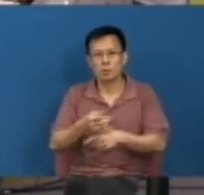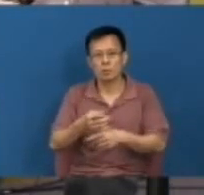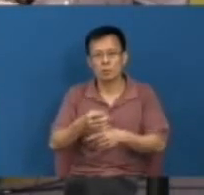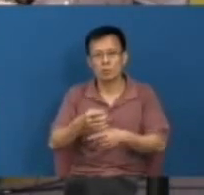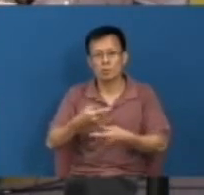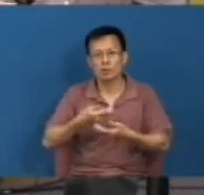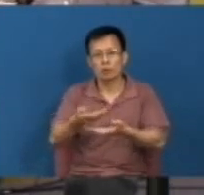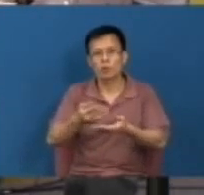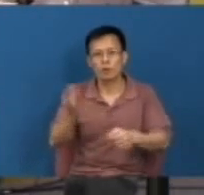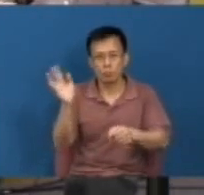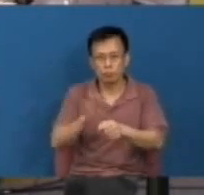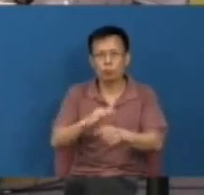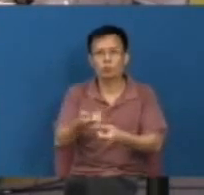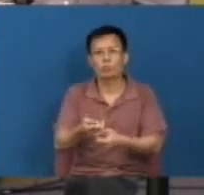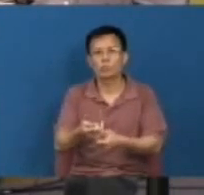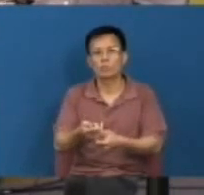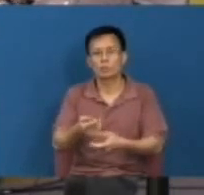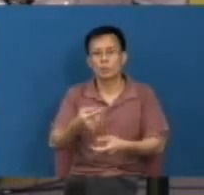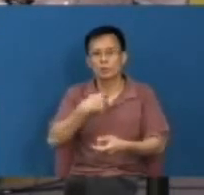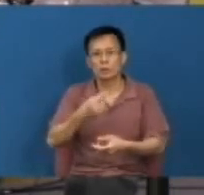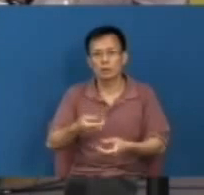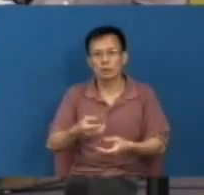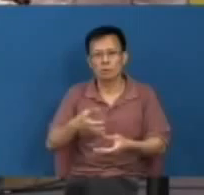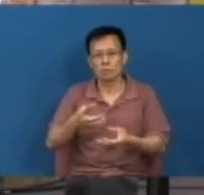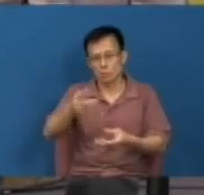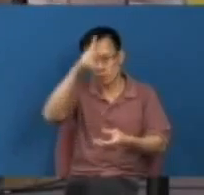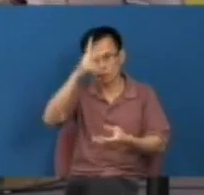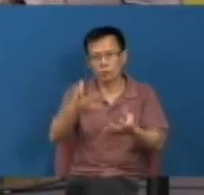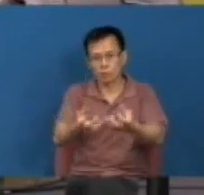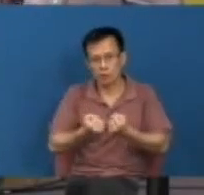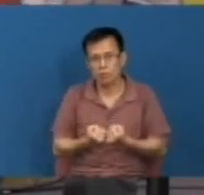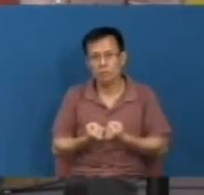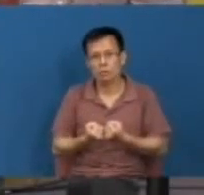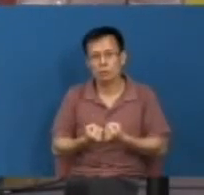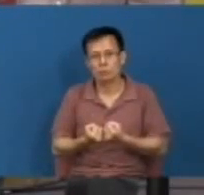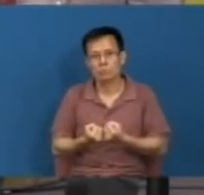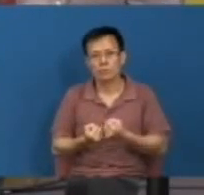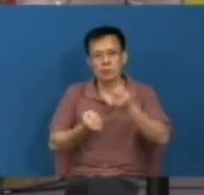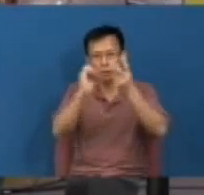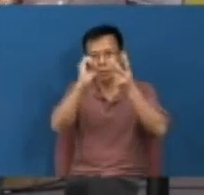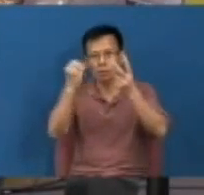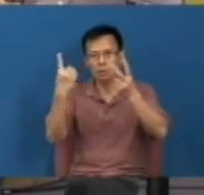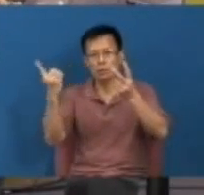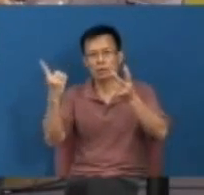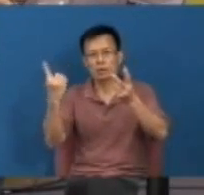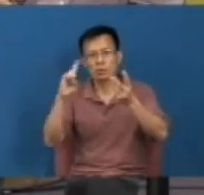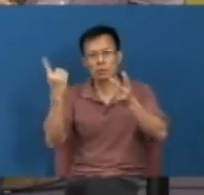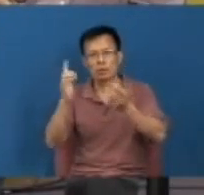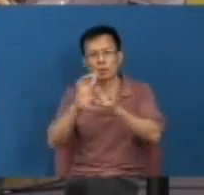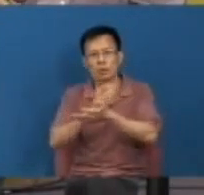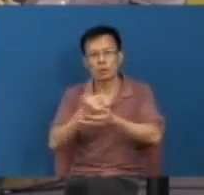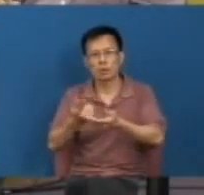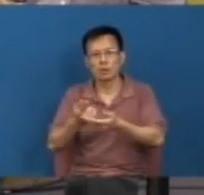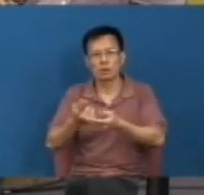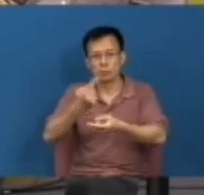咁但係即係2月19日會復歸啦，跟住佢出信通知我哋話 呢個月嘅29號定上個月 係2011年2月19日就會復